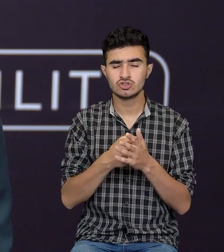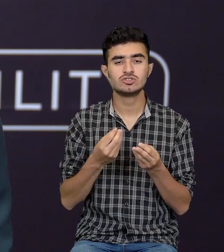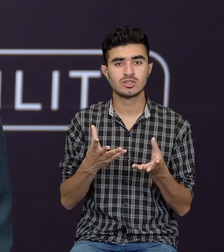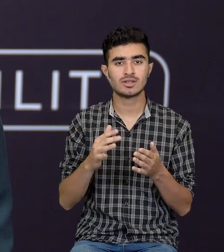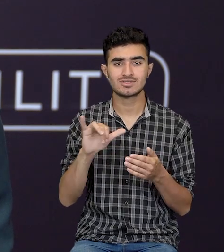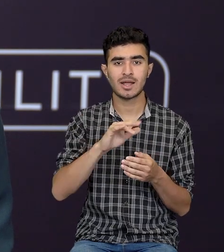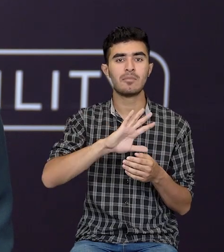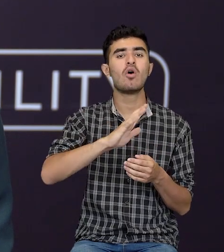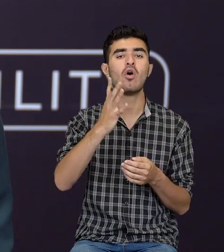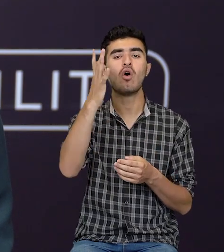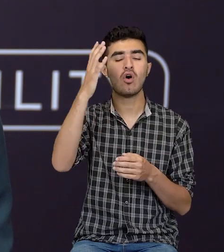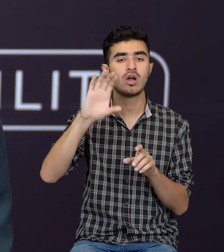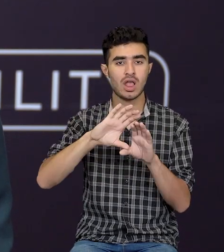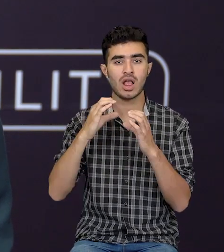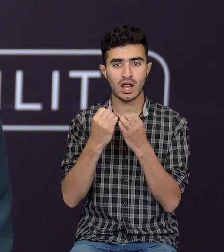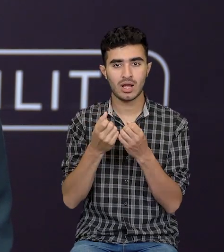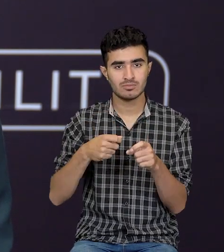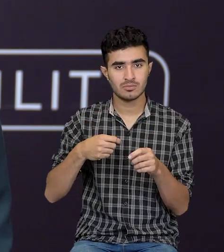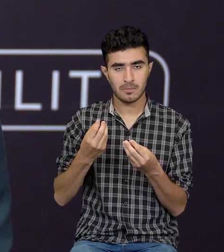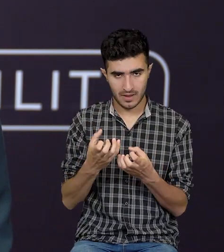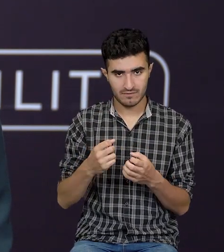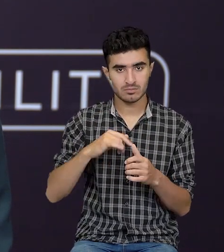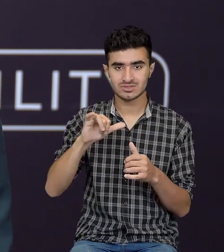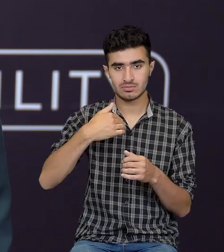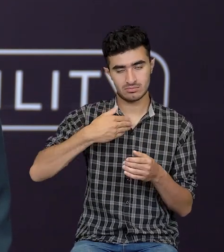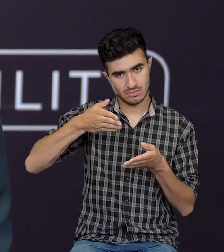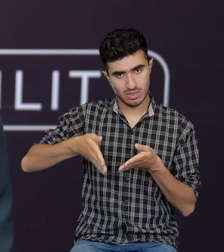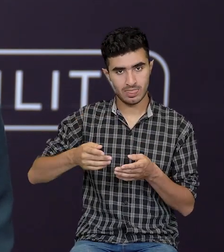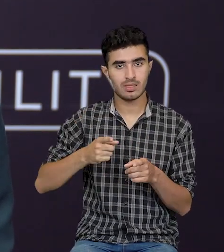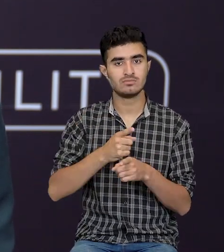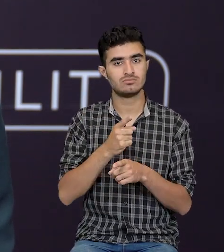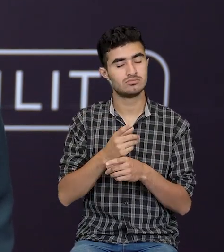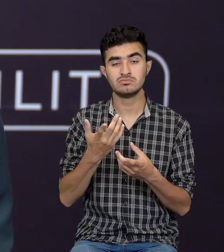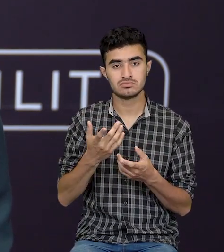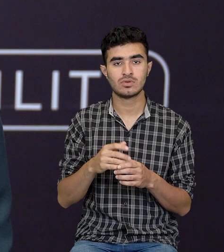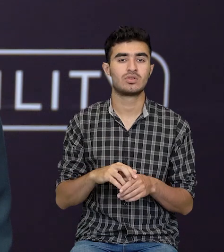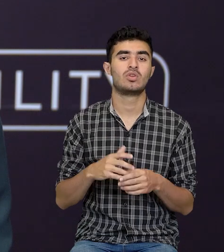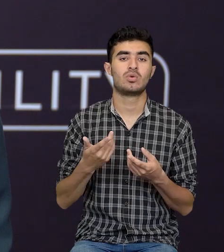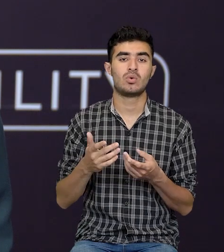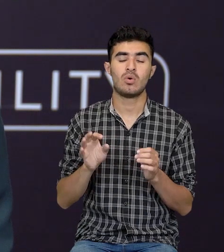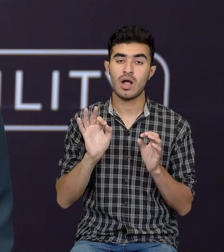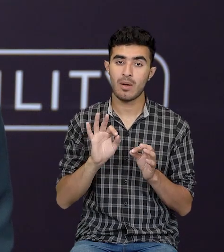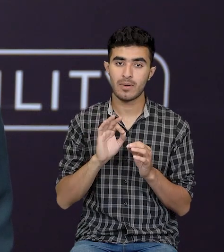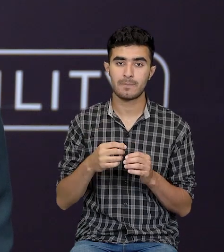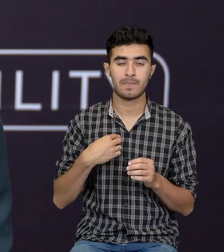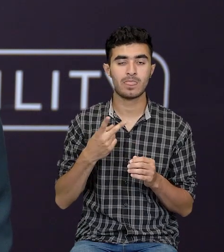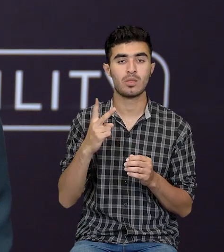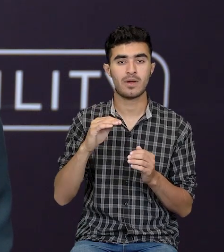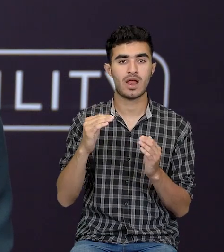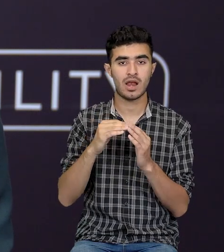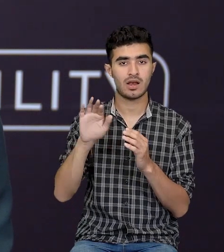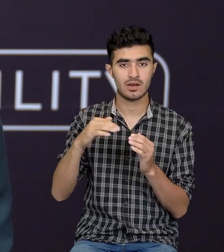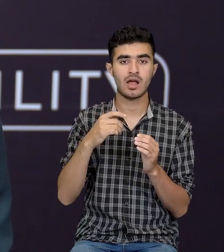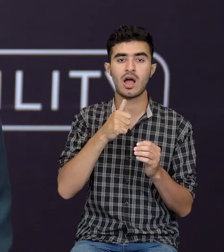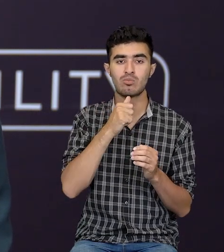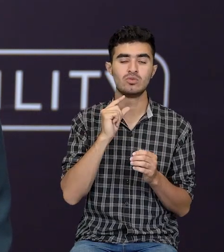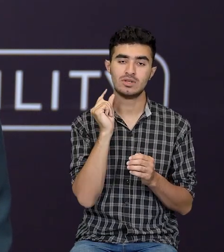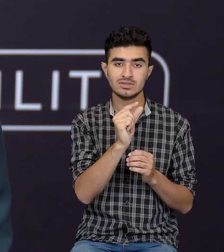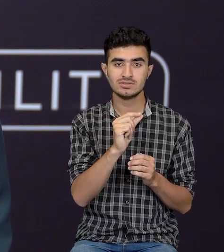चलो देख लो, आपकी मर्ज़ी है, अब मैं तो थक गया हूँ समझा समझा के। मैंने फिर उन्हें बोला कि चले मैं स्कूल से वापस आके वहाँ पे चला जाया